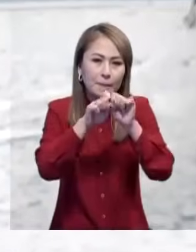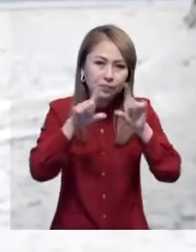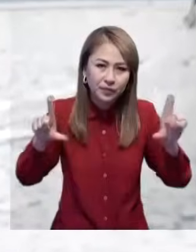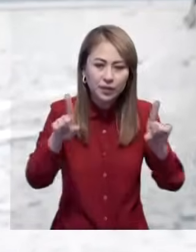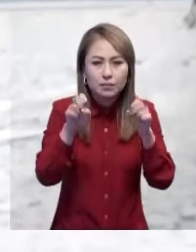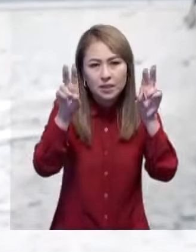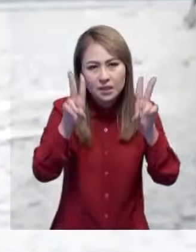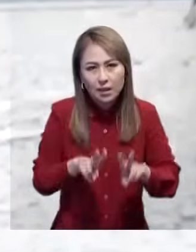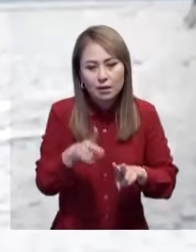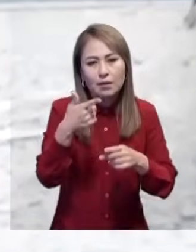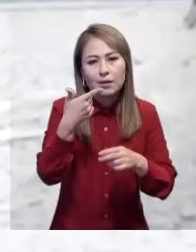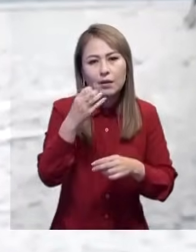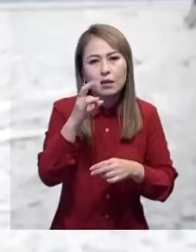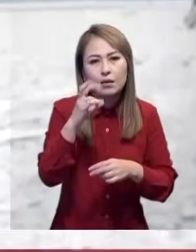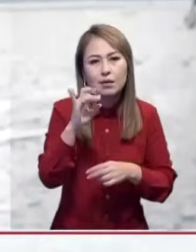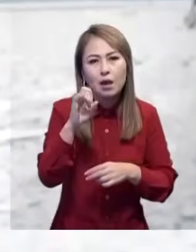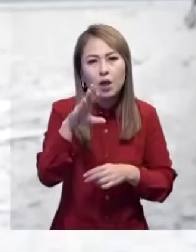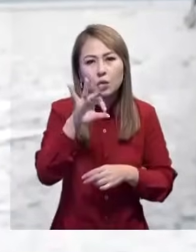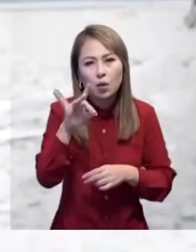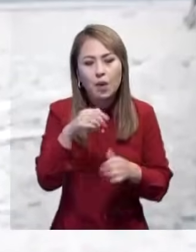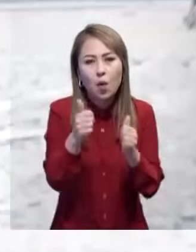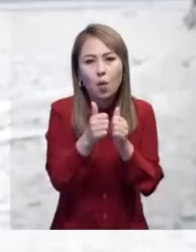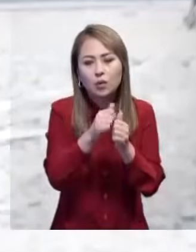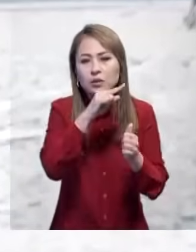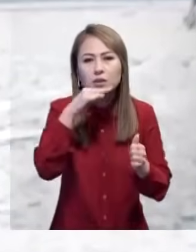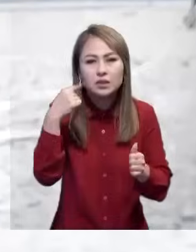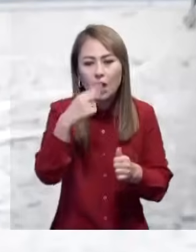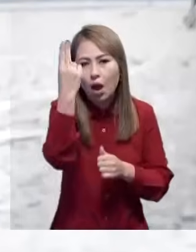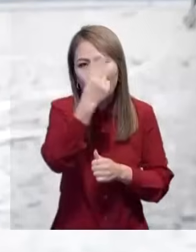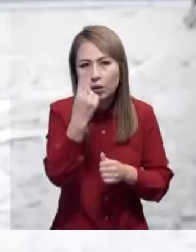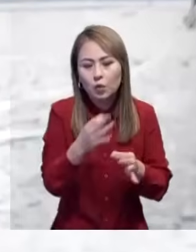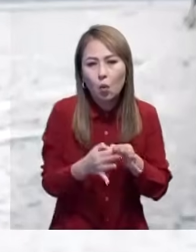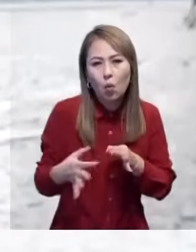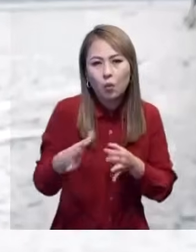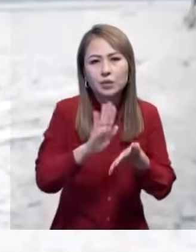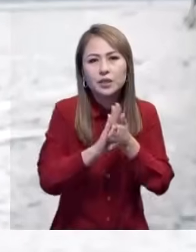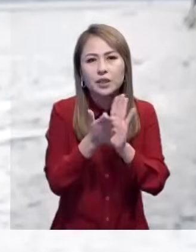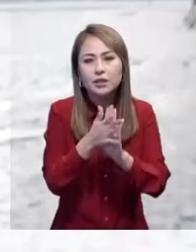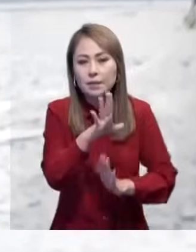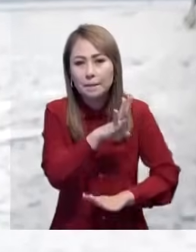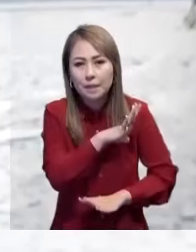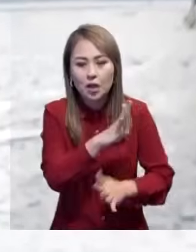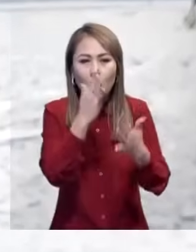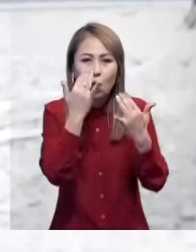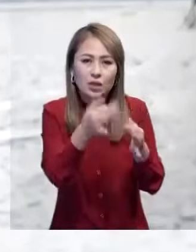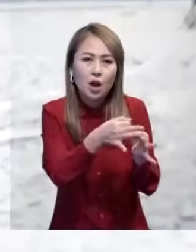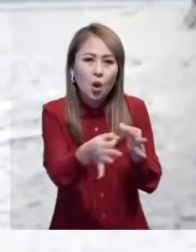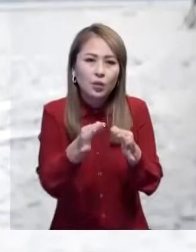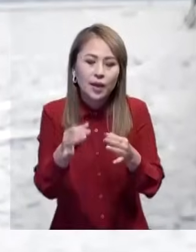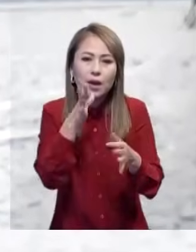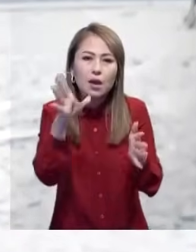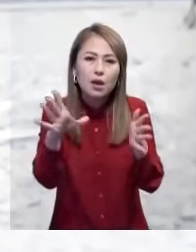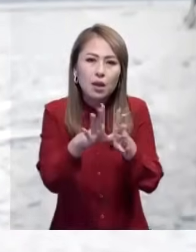мектептерге арнай генераторлар қойылды. Қазір көрші Ресей және Ақмола облысымен келісімге келдік. Енді бұл аудандарға